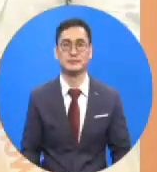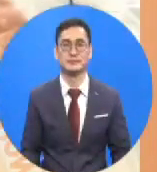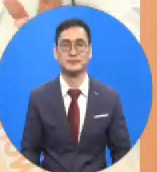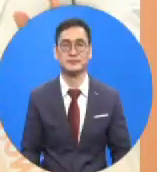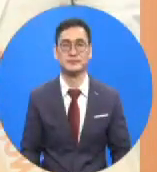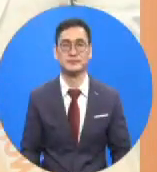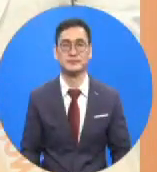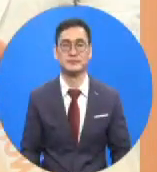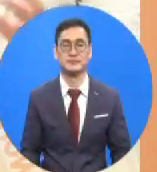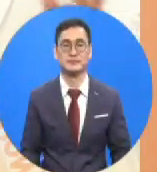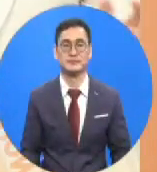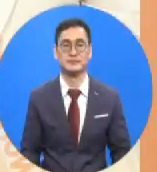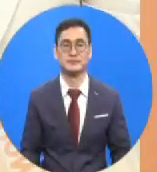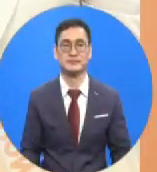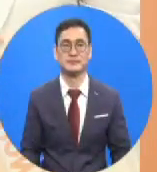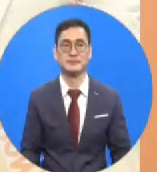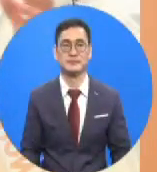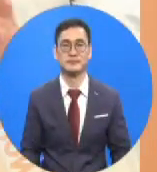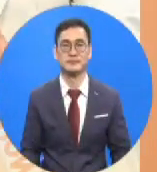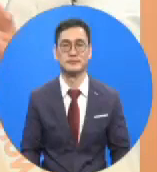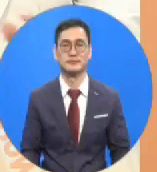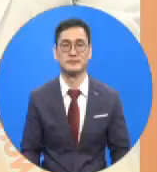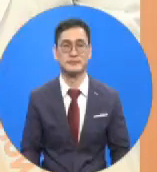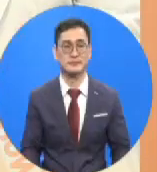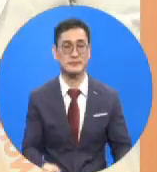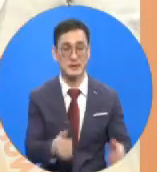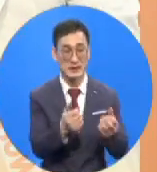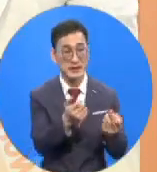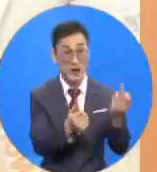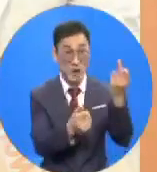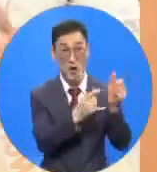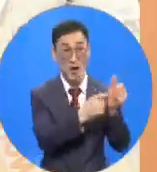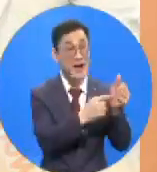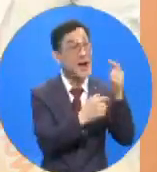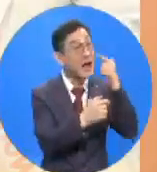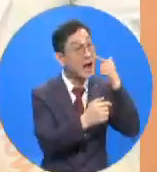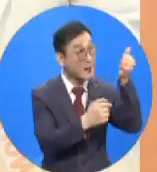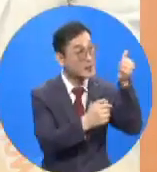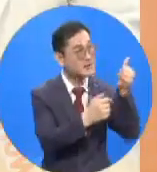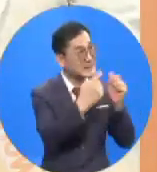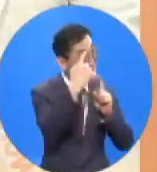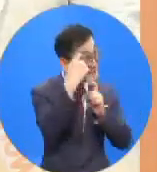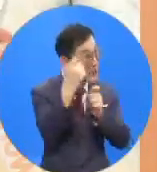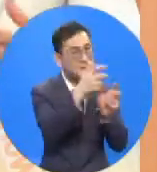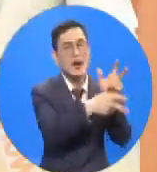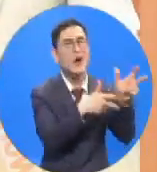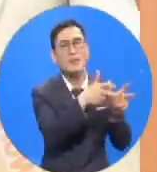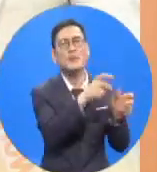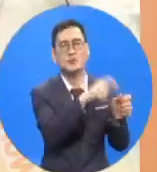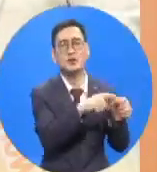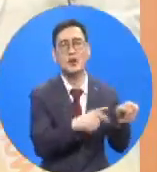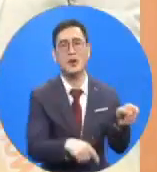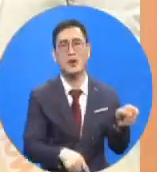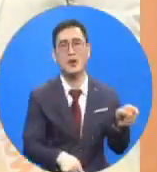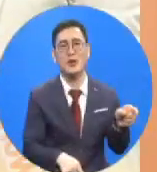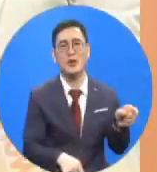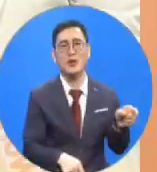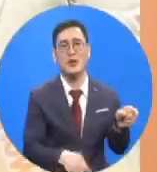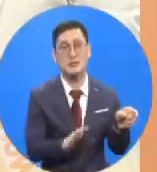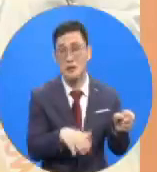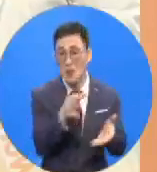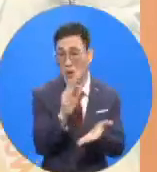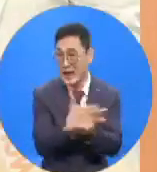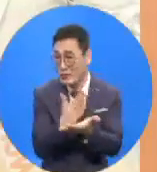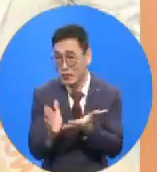사실은 어 대통령의 어떤 기녀 와 관련된 사업을 하는데 하느냐 안하느냐 그런 것이지 다른 자녀들이 넘어갔다는 것은 아닌